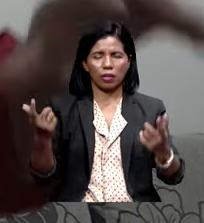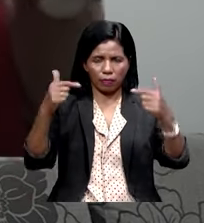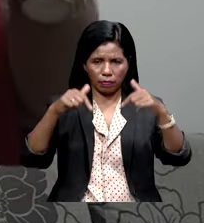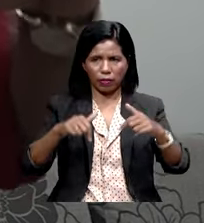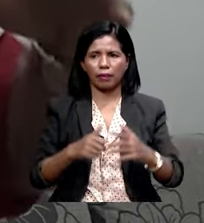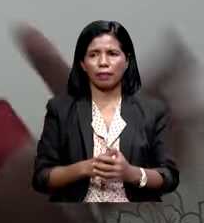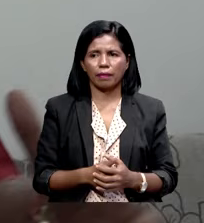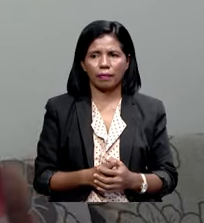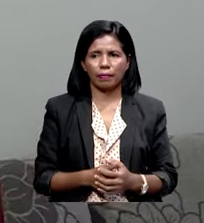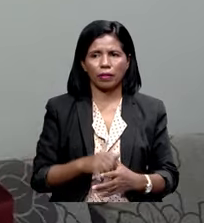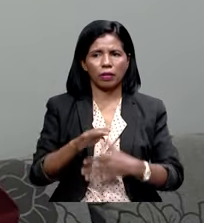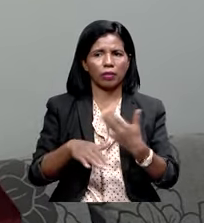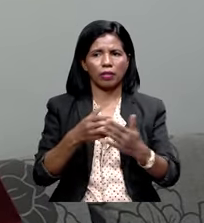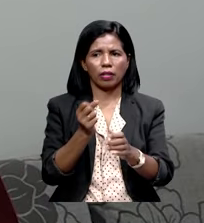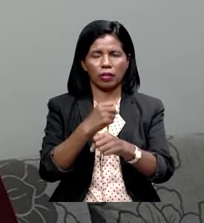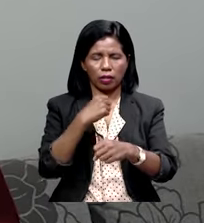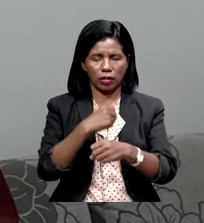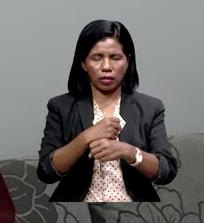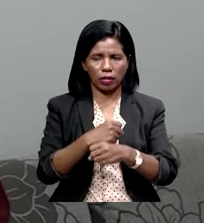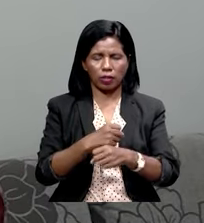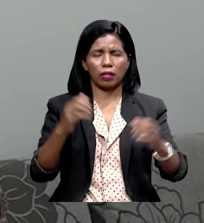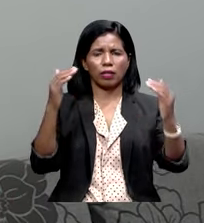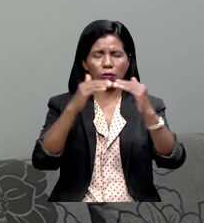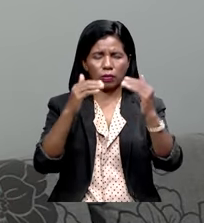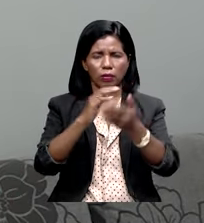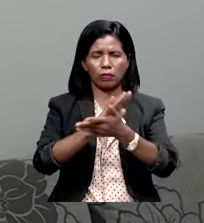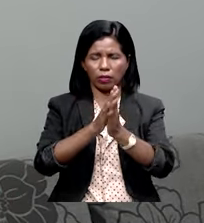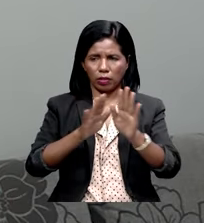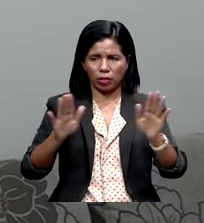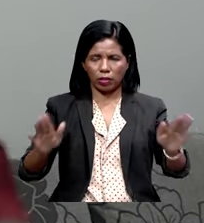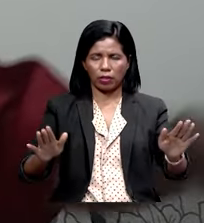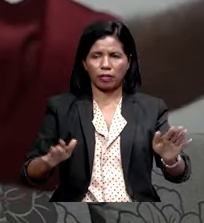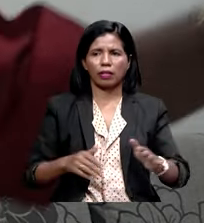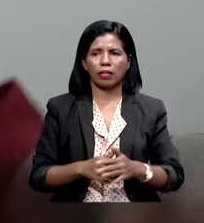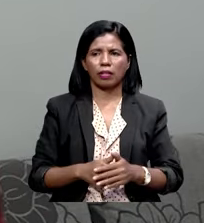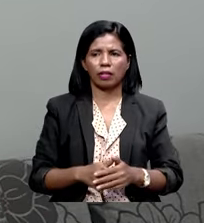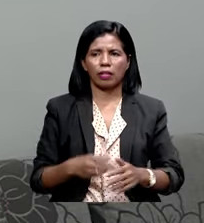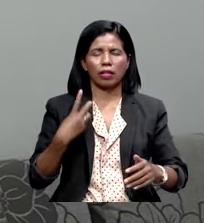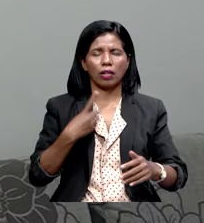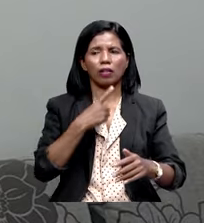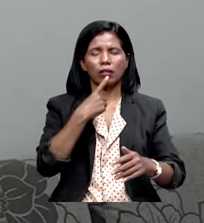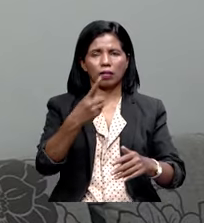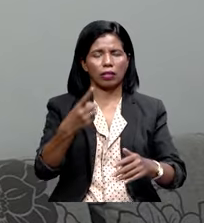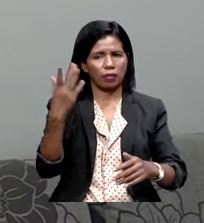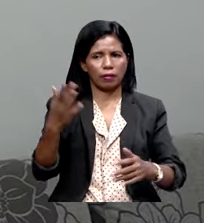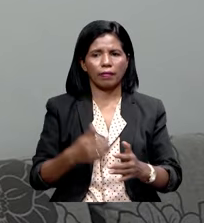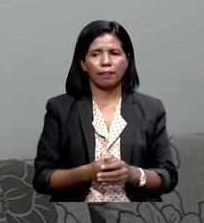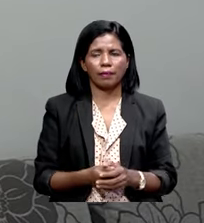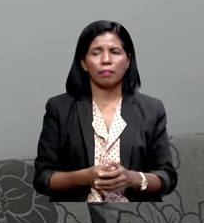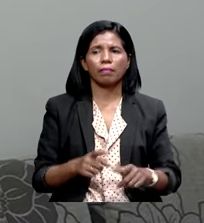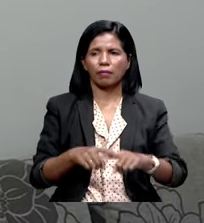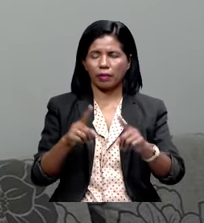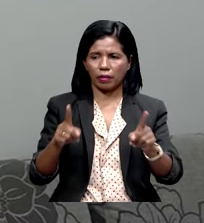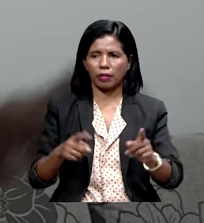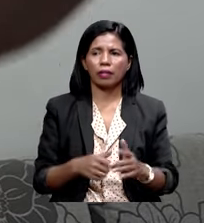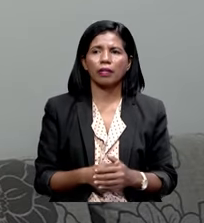dan mau buat tentang satu pertemuan yang penuh damai pas nohak matek itu tadi saya Sin di sana tetapi